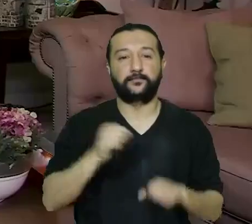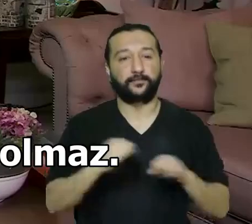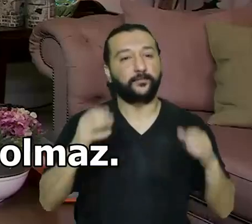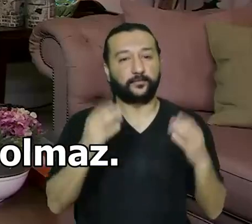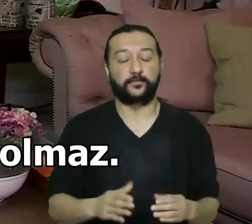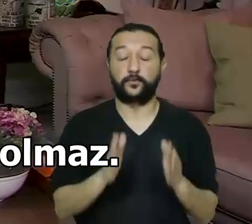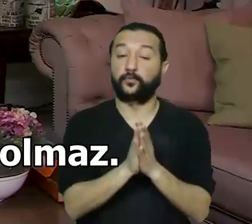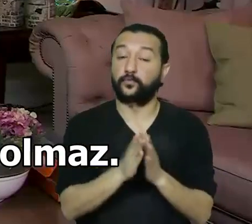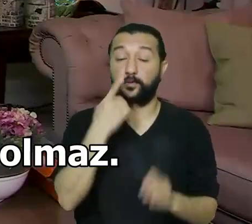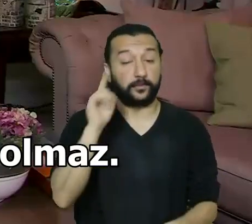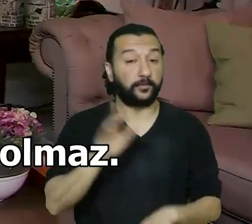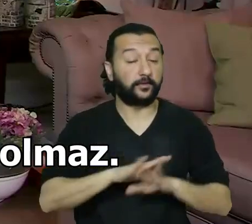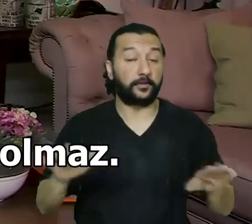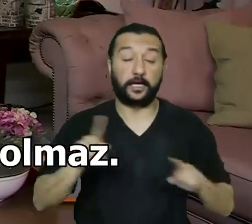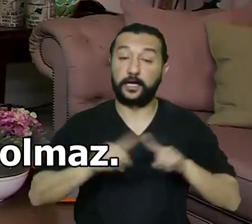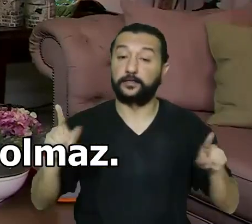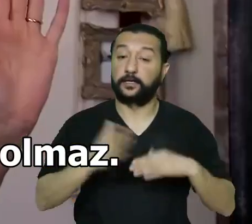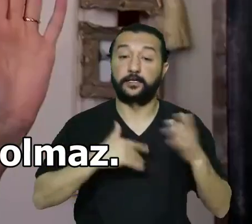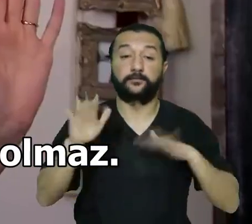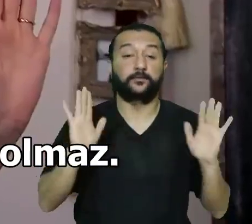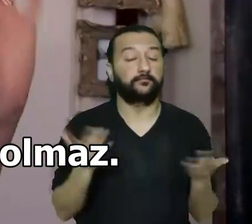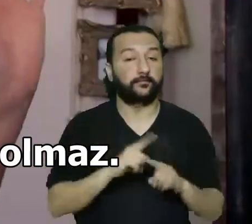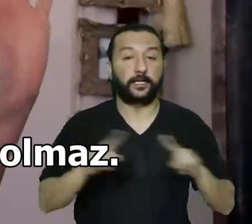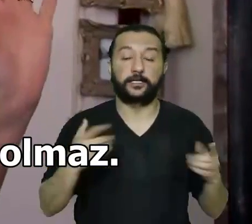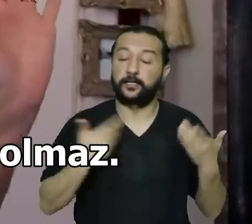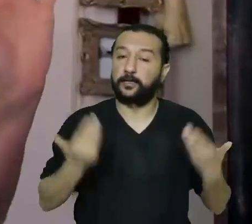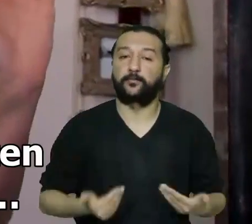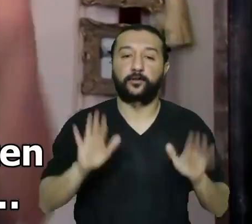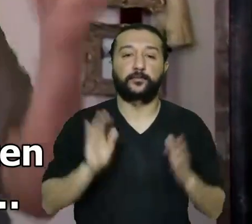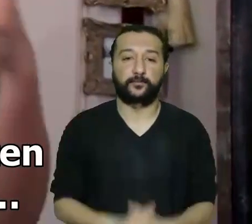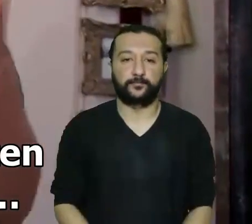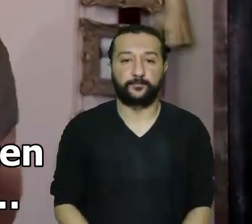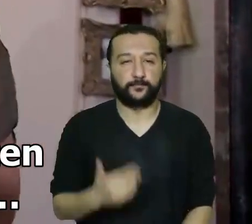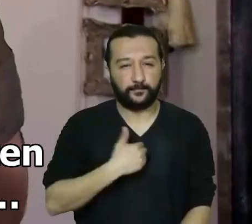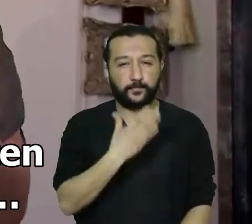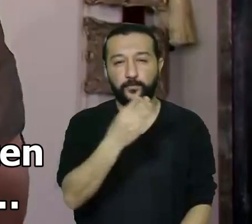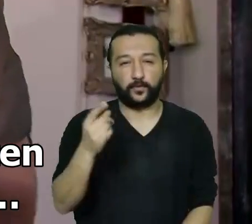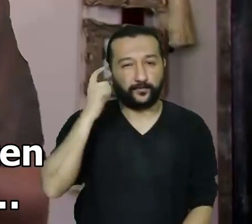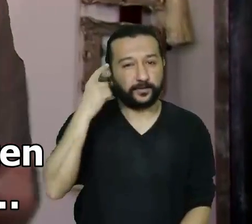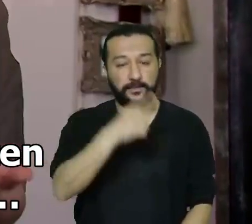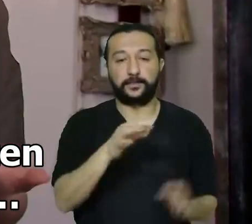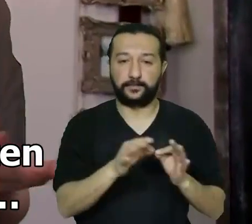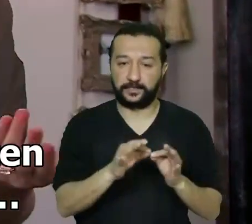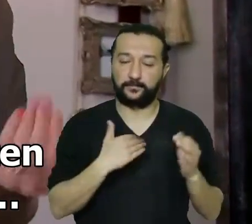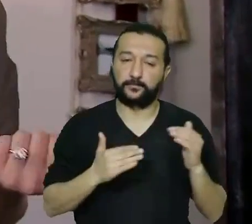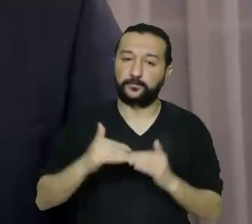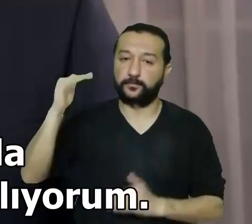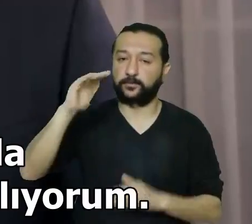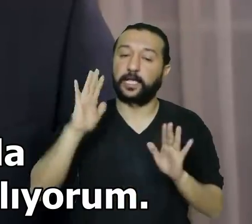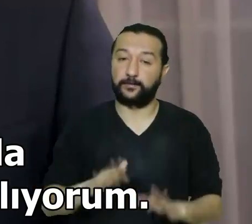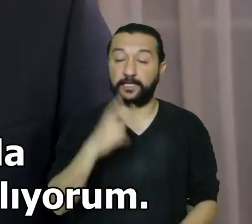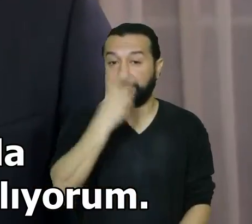ha? Kusura bakma vallahi, hayatta olmaz. Cık, kabul edemem. Ya ben birçok konuda Biricik'ten daha üstünüm. Evet